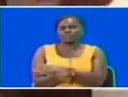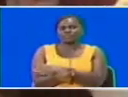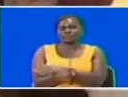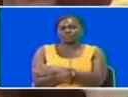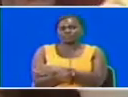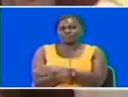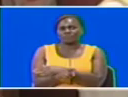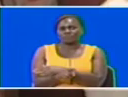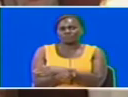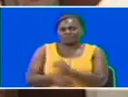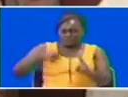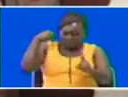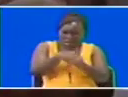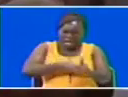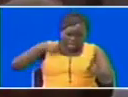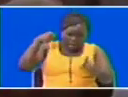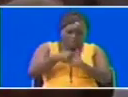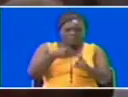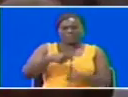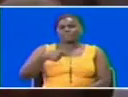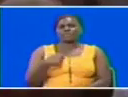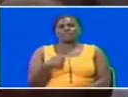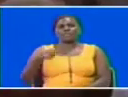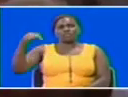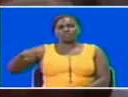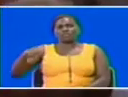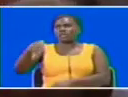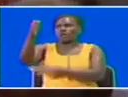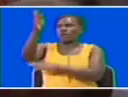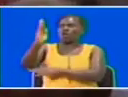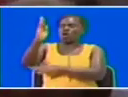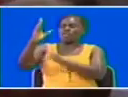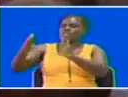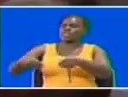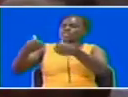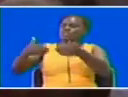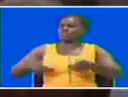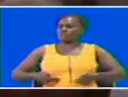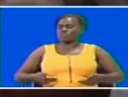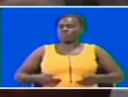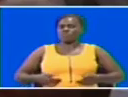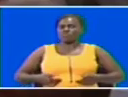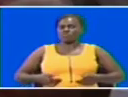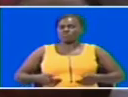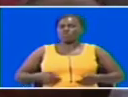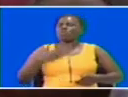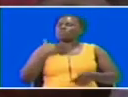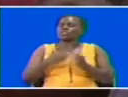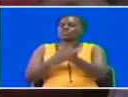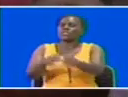Ila kupigania vile tunapigania. Leo Mungu amewapatia kijana who has the credentials to lead this